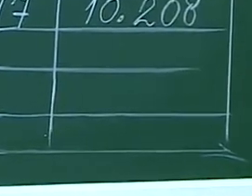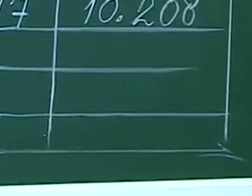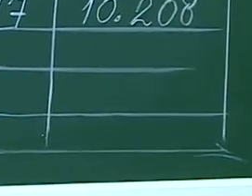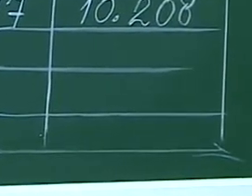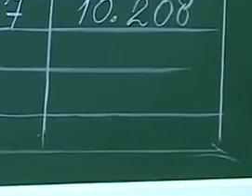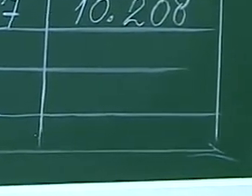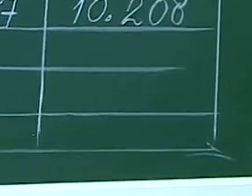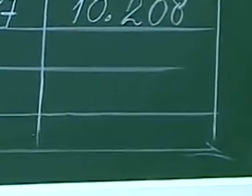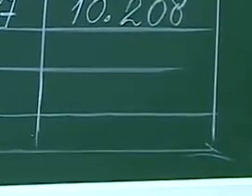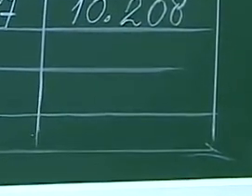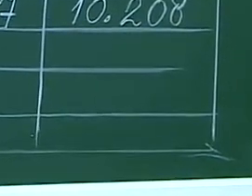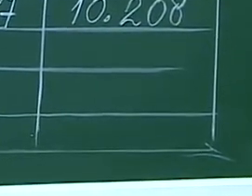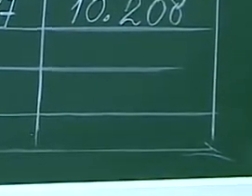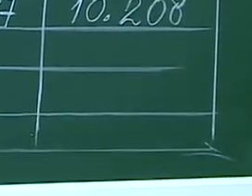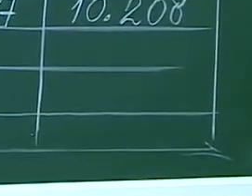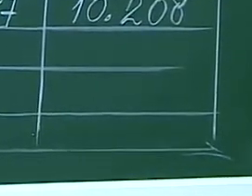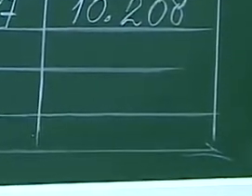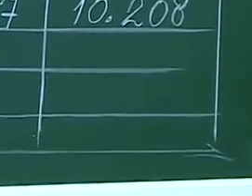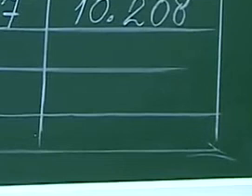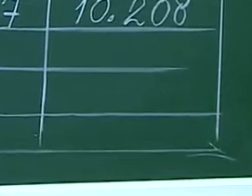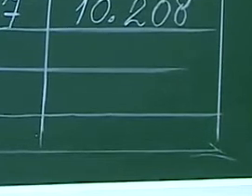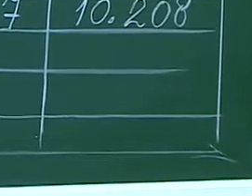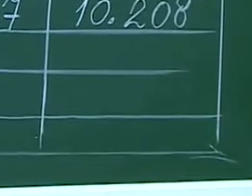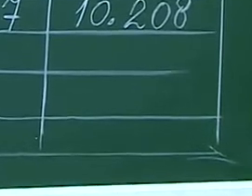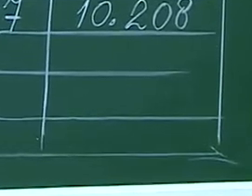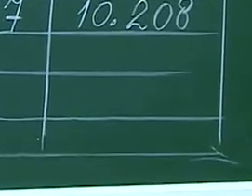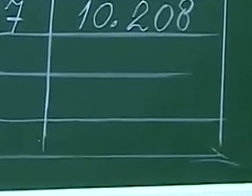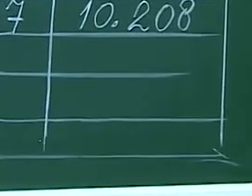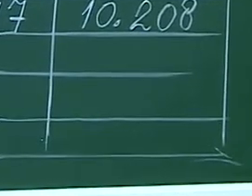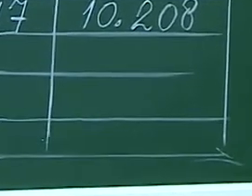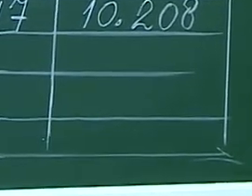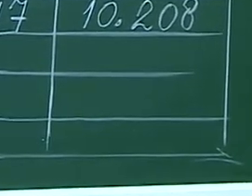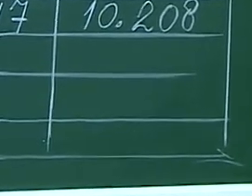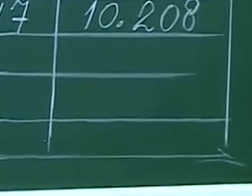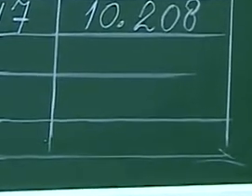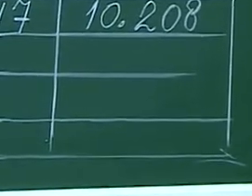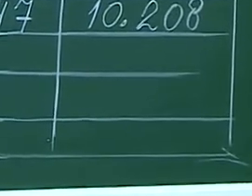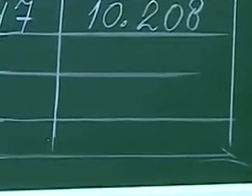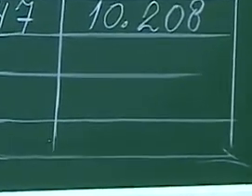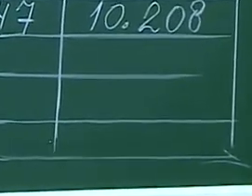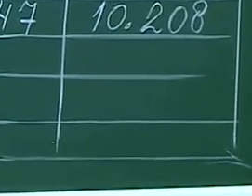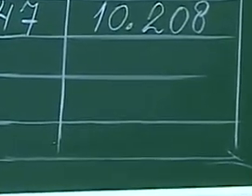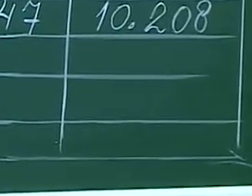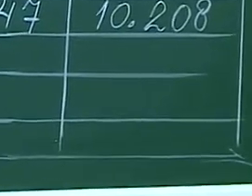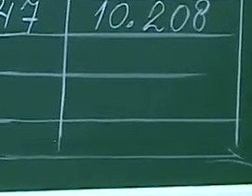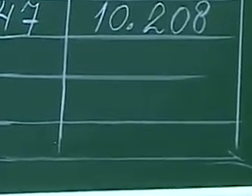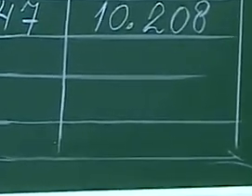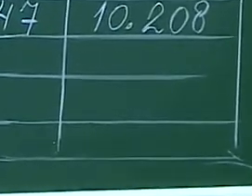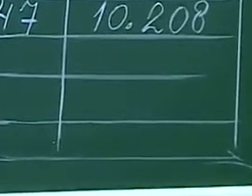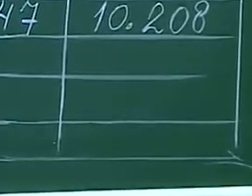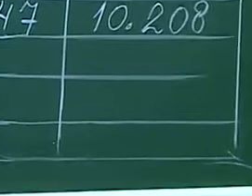1347 гэсэн тоог за 100-ы хэсгээр тоомлие. За 100-ы хэсгээр тоомлохын тулд бид нар 100-ы